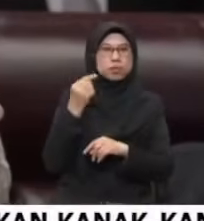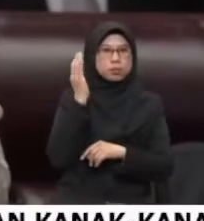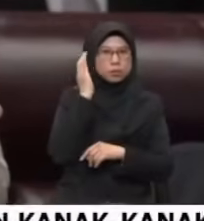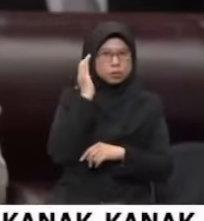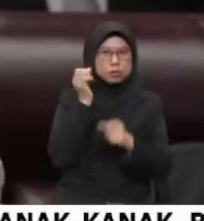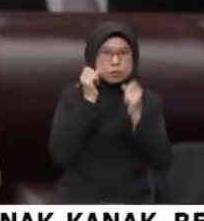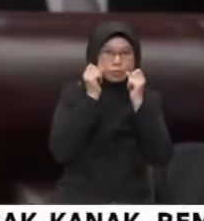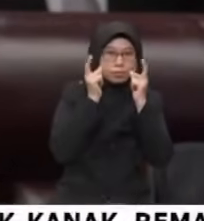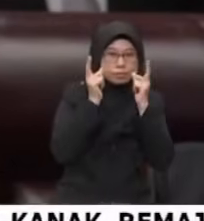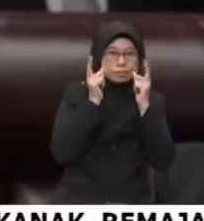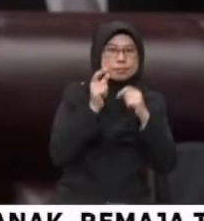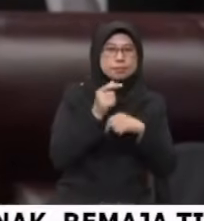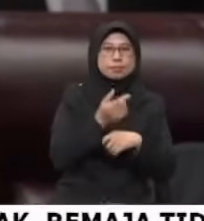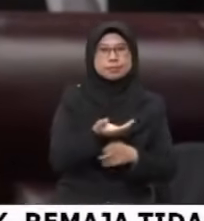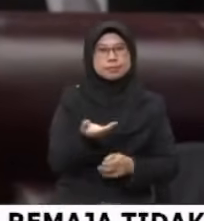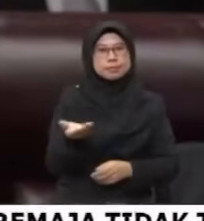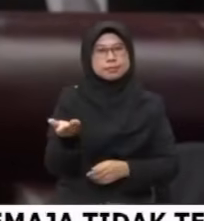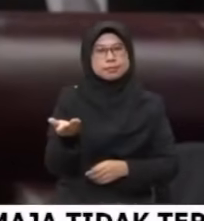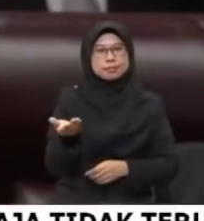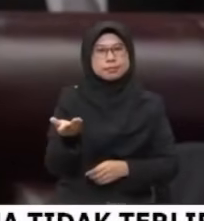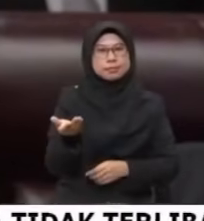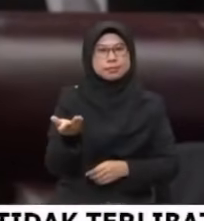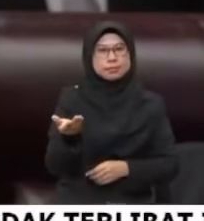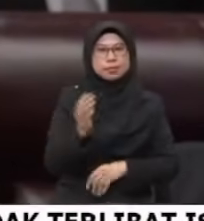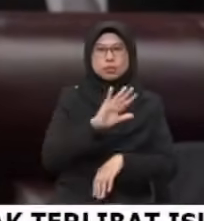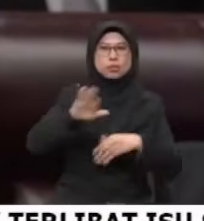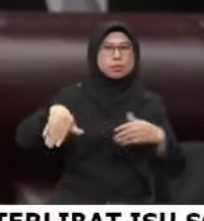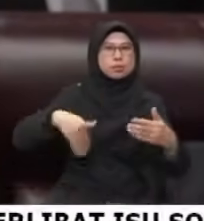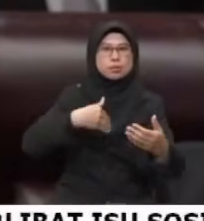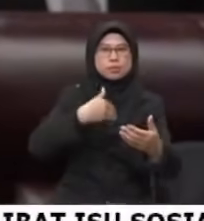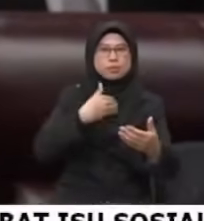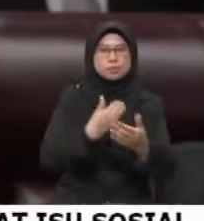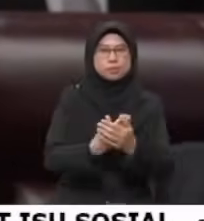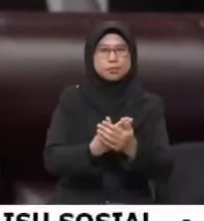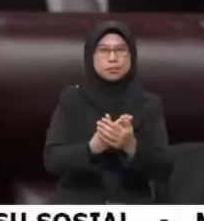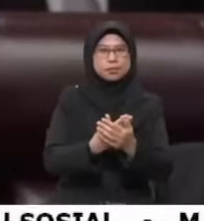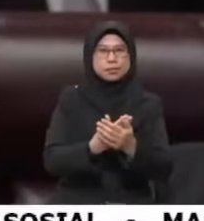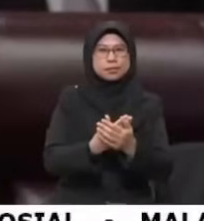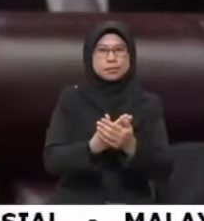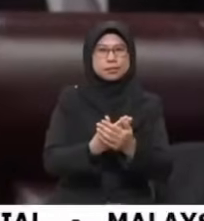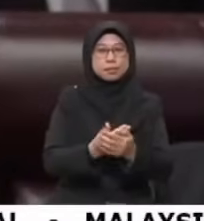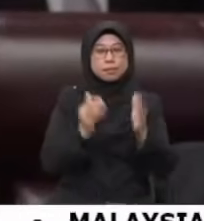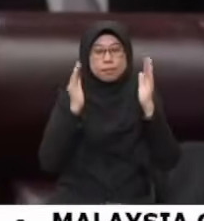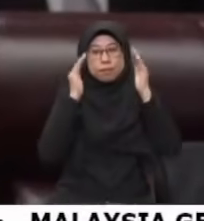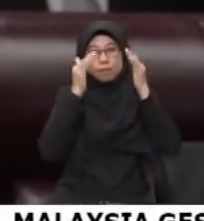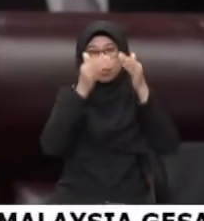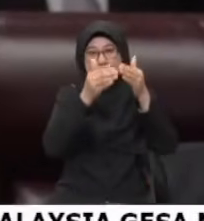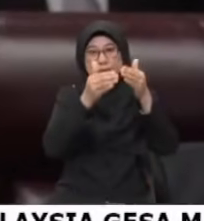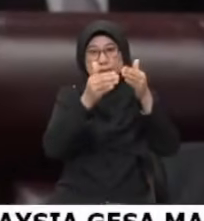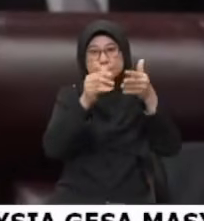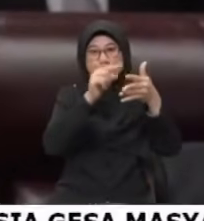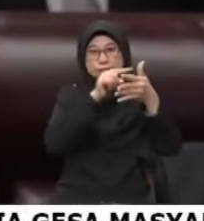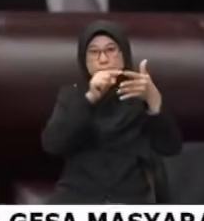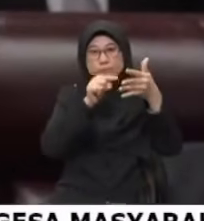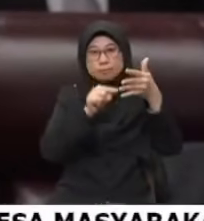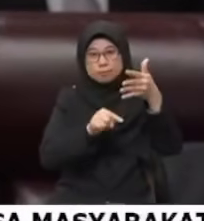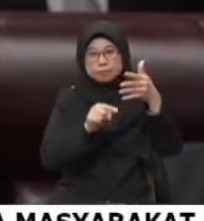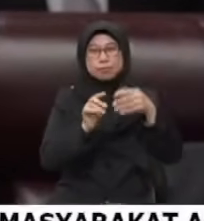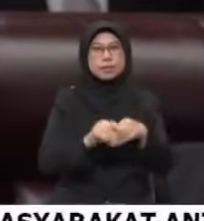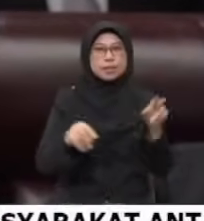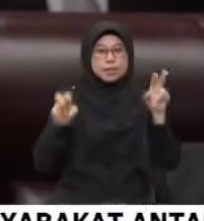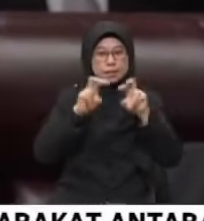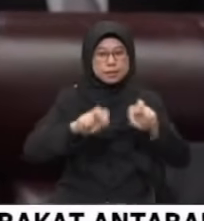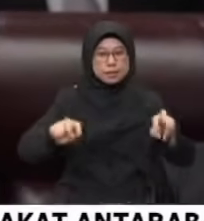prihatin kepada semua mereka terutamanya fokus grup dan elemen kaji